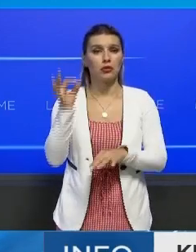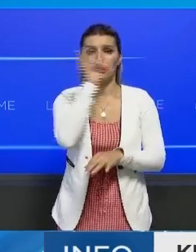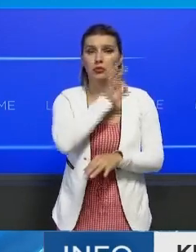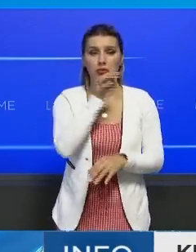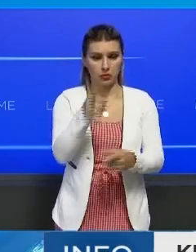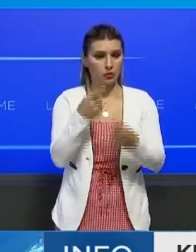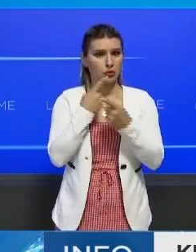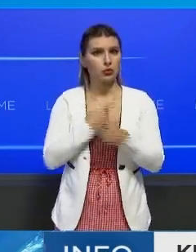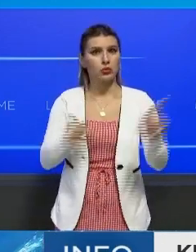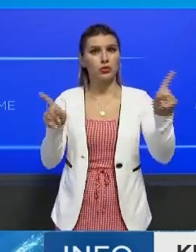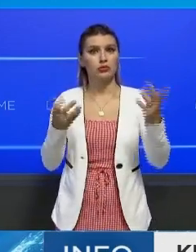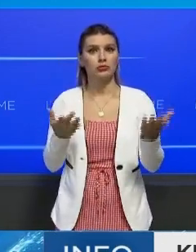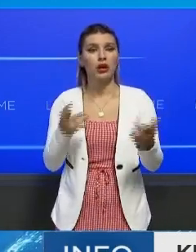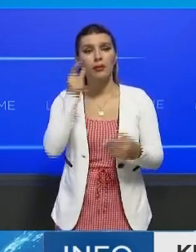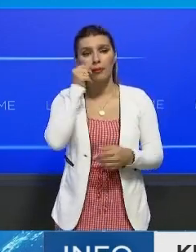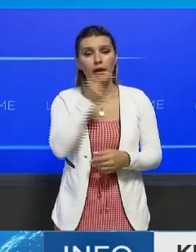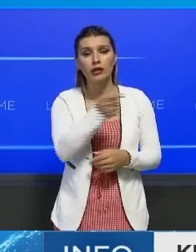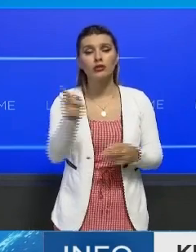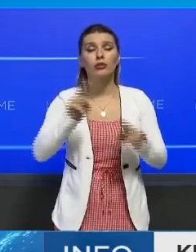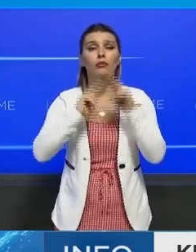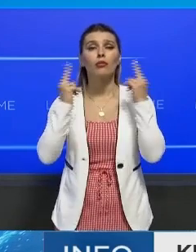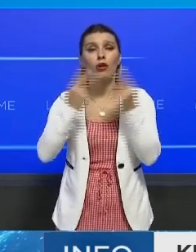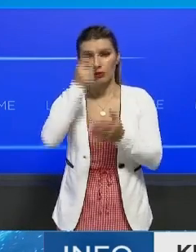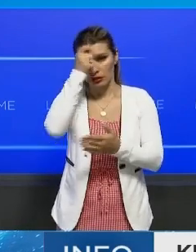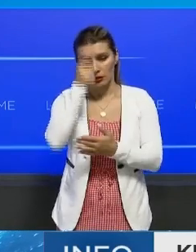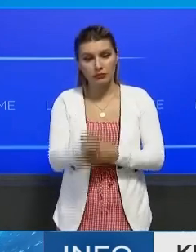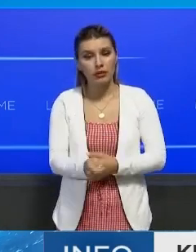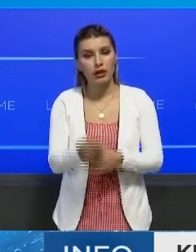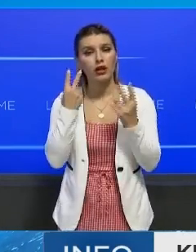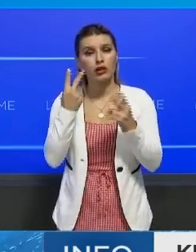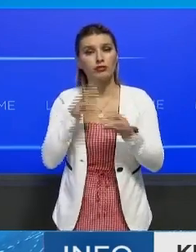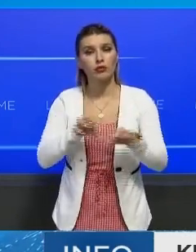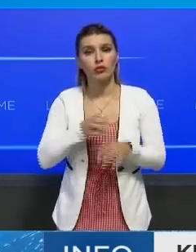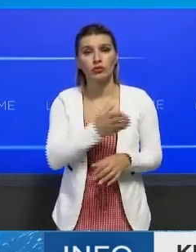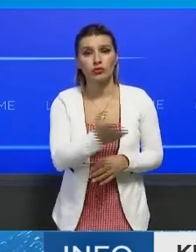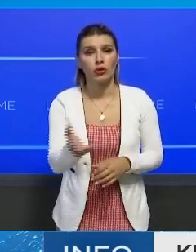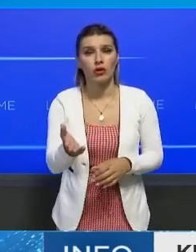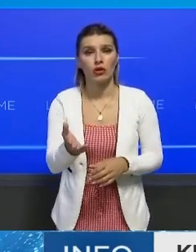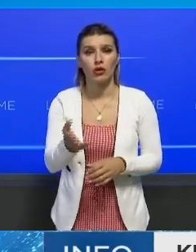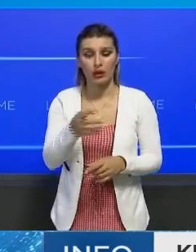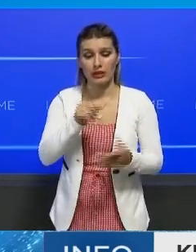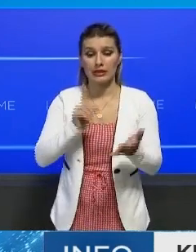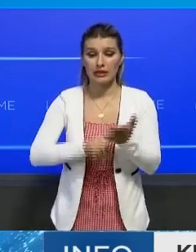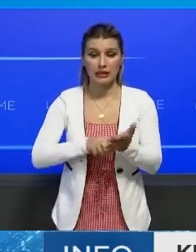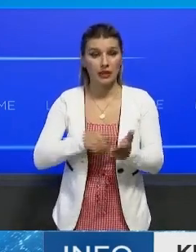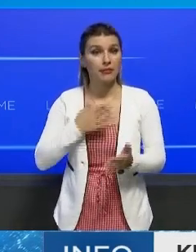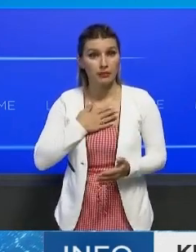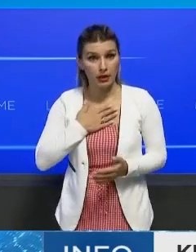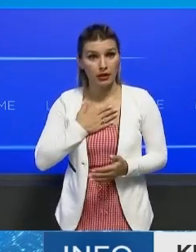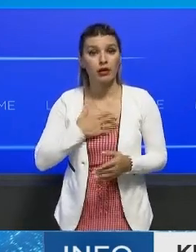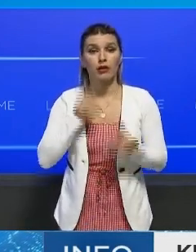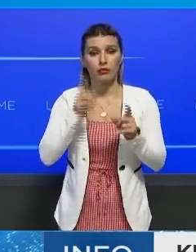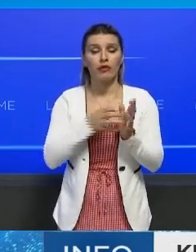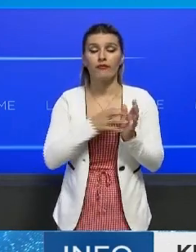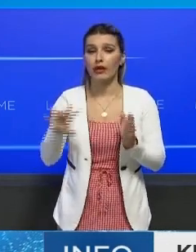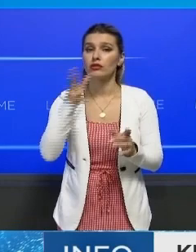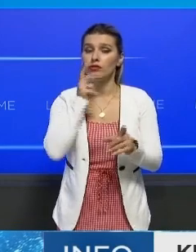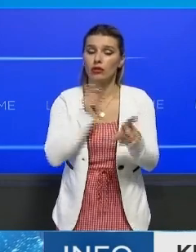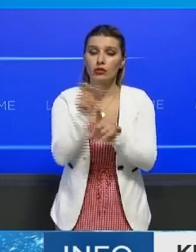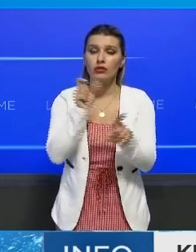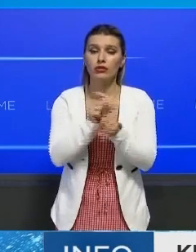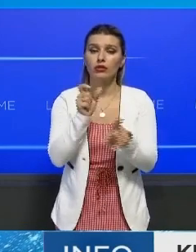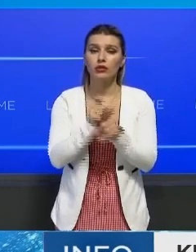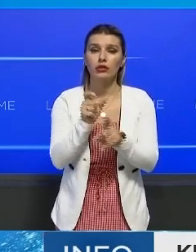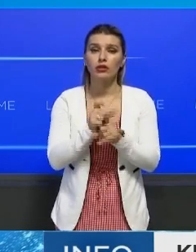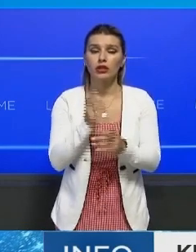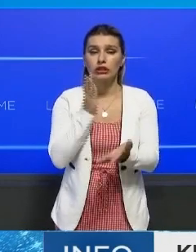janë njerës të qmuashëm, gjithkunën bot e du të qmuan edhe tek ne. Ne si sindikat e kemi bërë dhe du të bëjmë maksimumin dhe